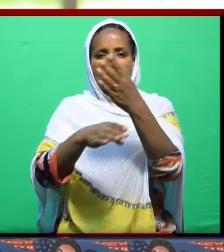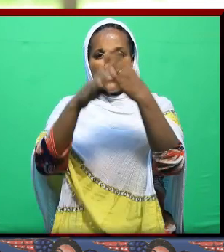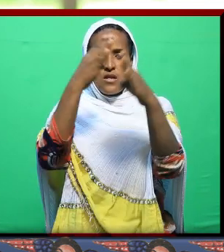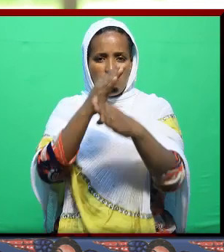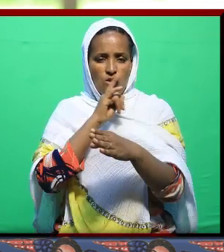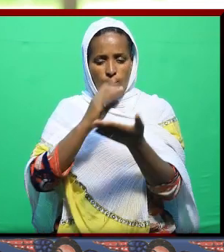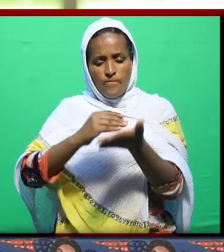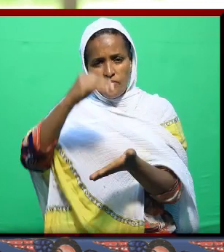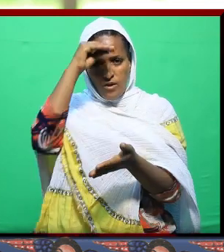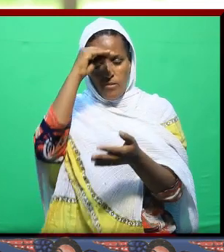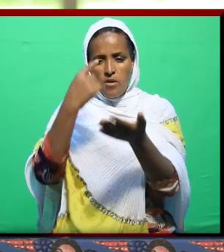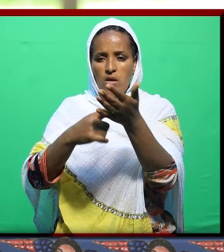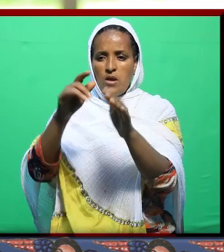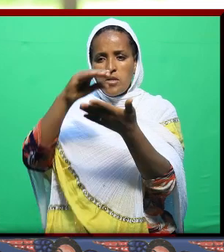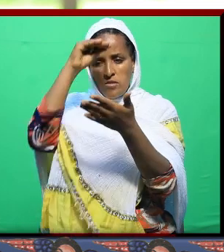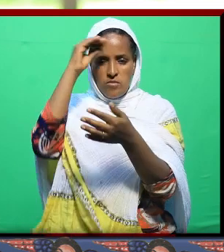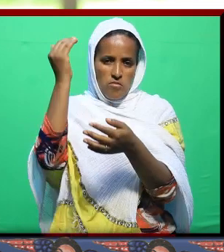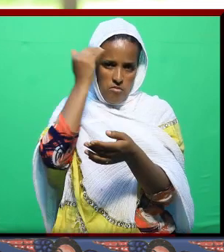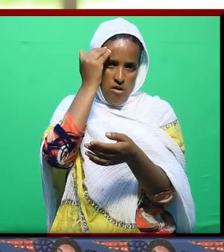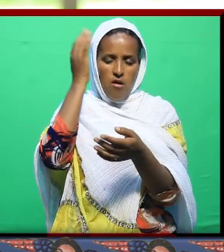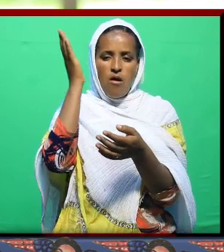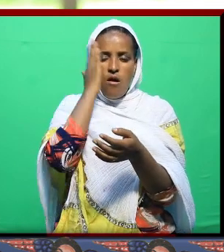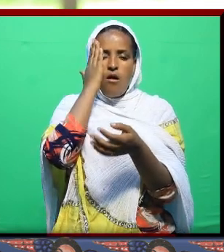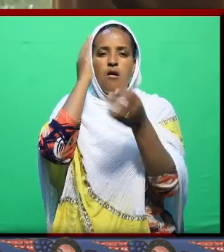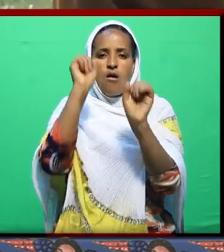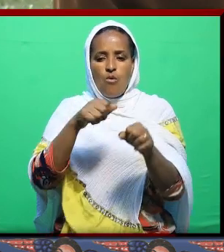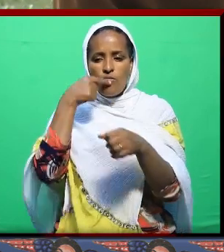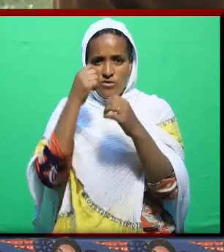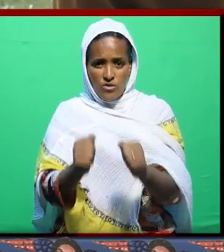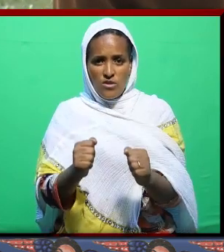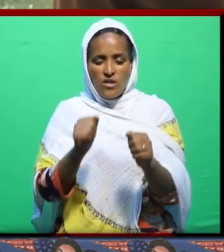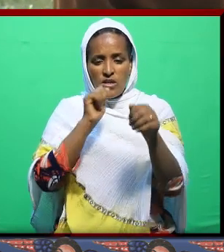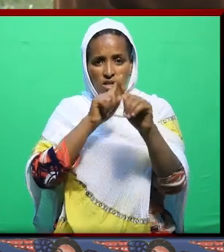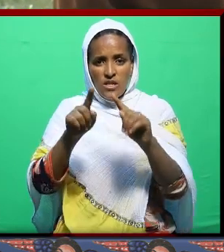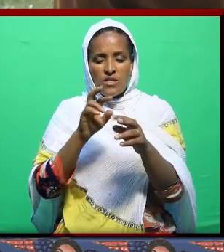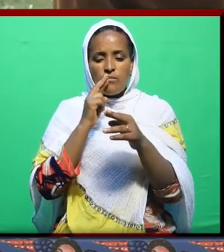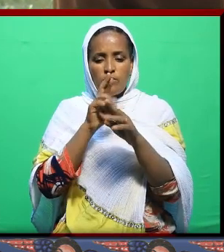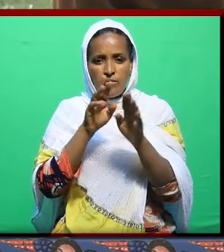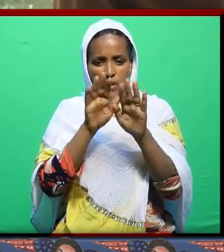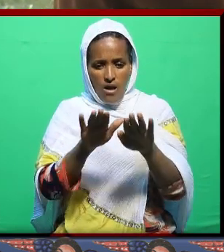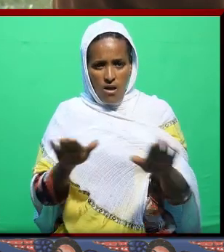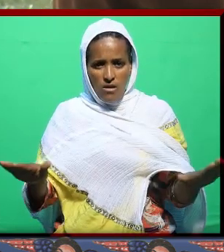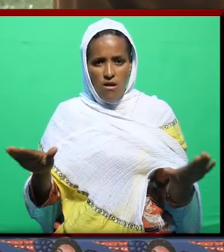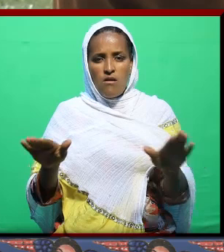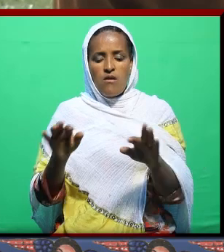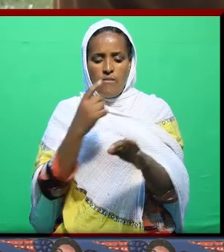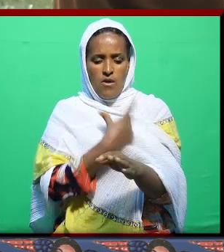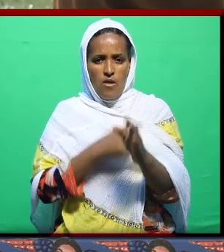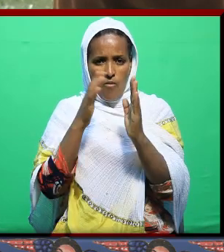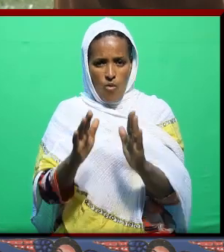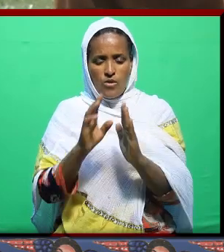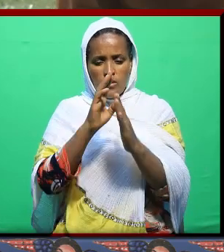የብቃት ደረጃ ነው በትምርት ከሊህንን ተምሯል ከኔ ይሄንን አውቋል ብለን ልንል እንችላለን በጽማዌ ወይም ደግሞ በልባዌ